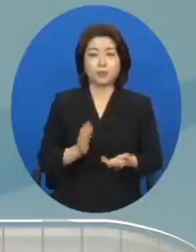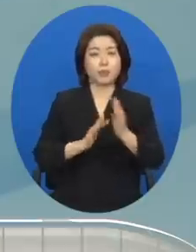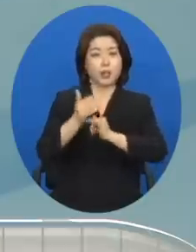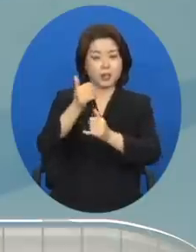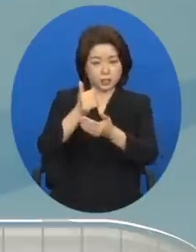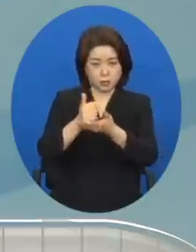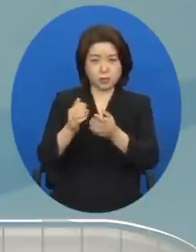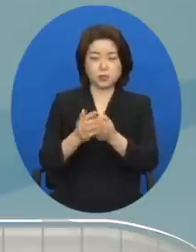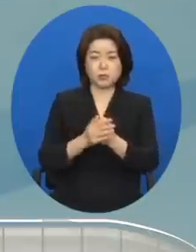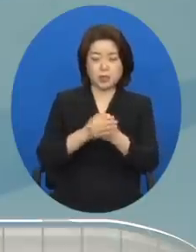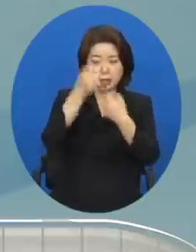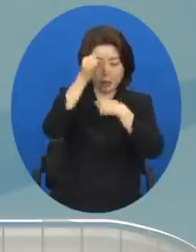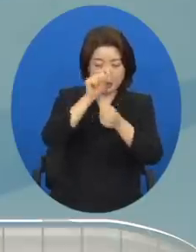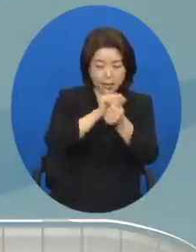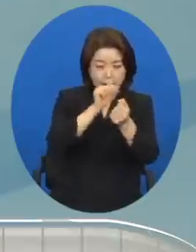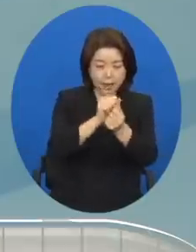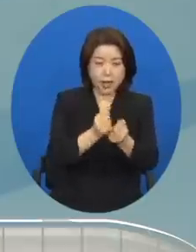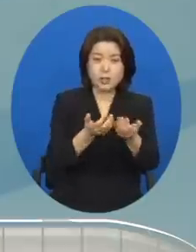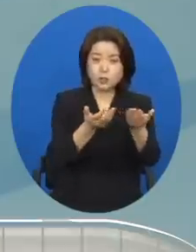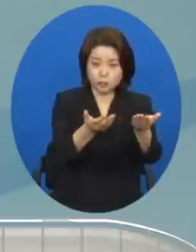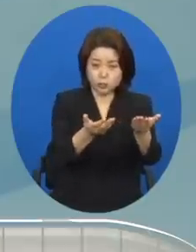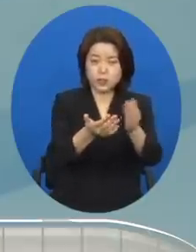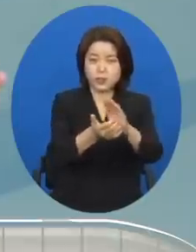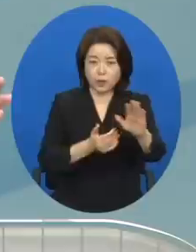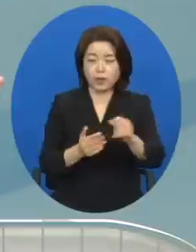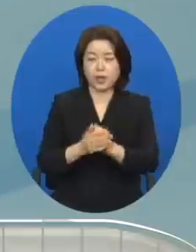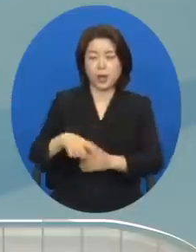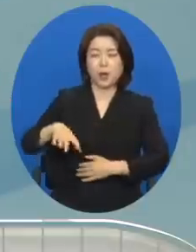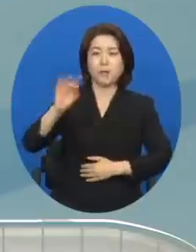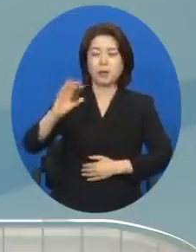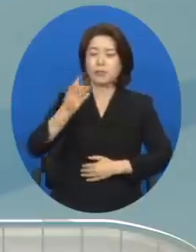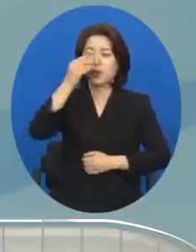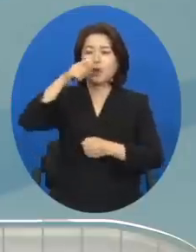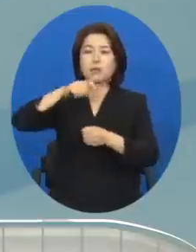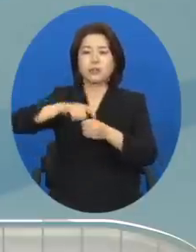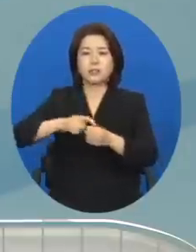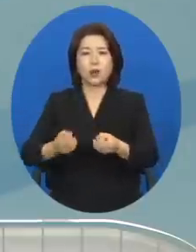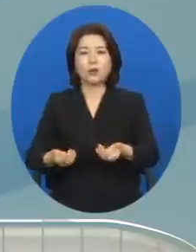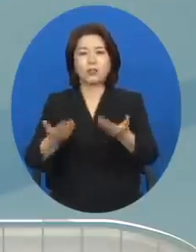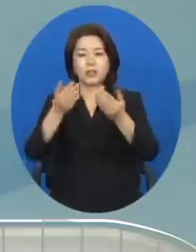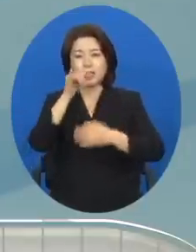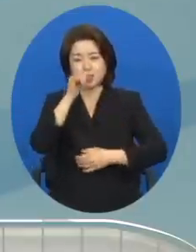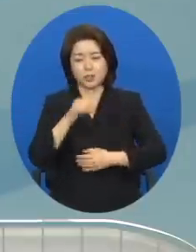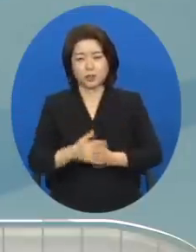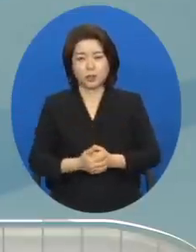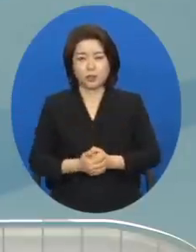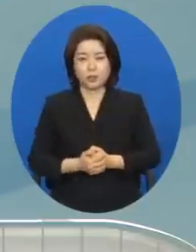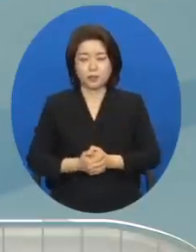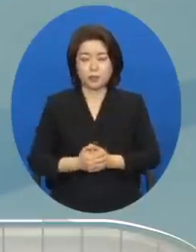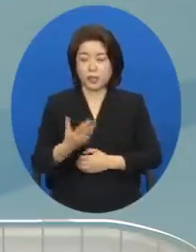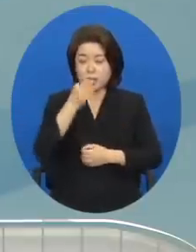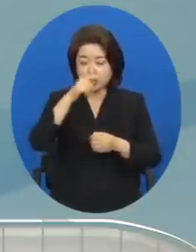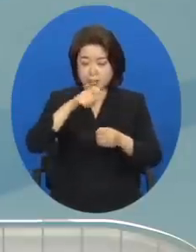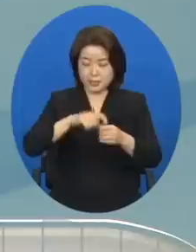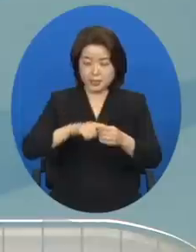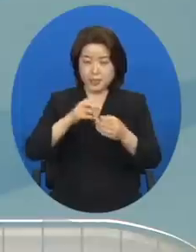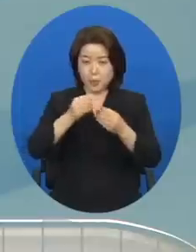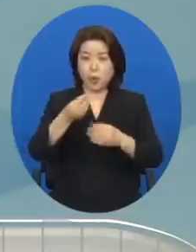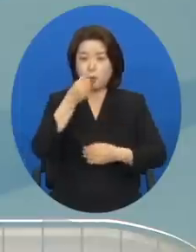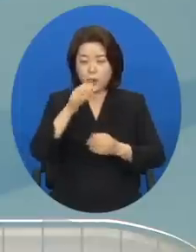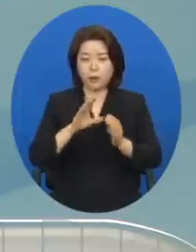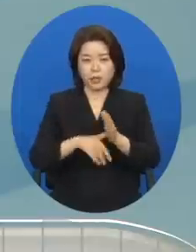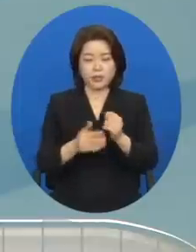예수님께서 세족식을 하기 전에 먼저 성찬을 하셨어요. 성찬을 하실 때 마태복음